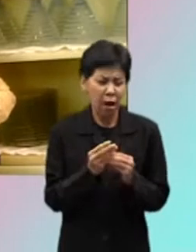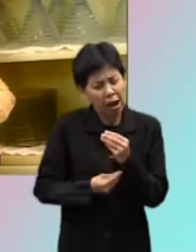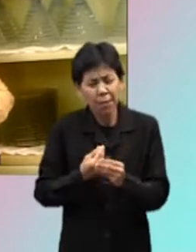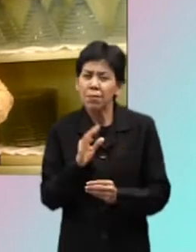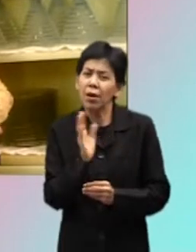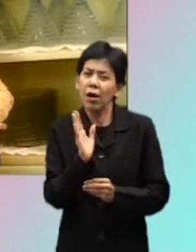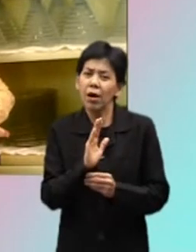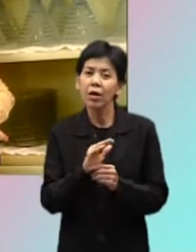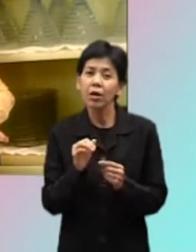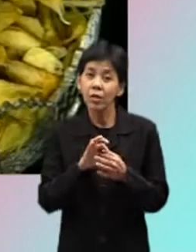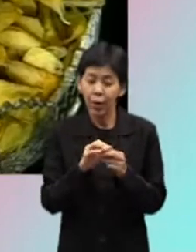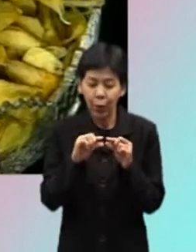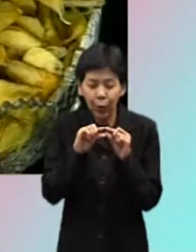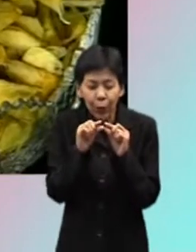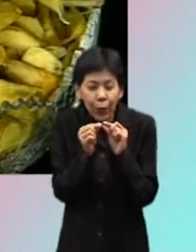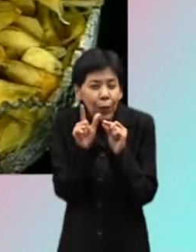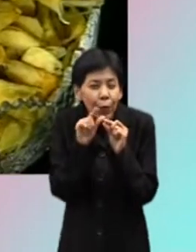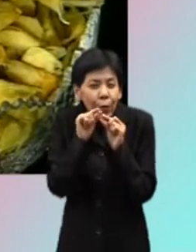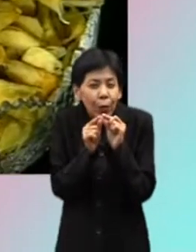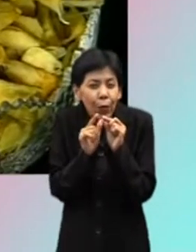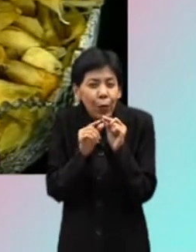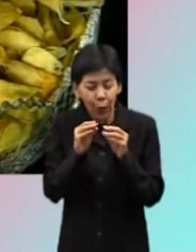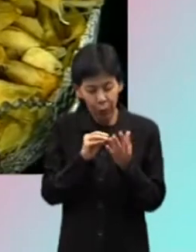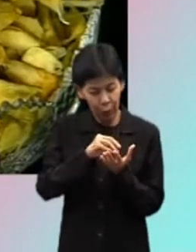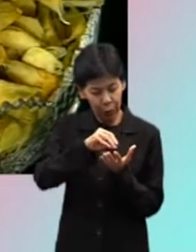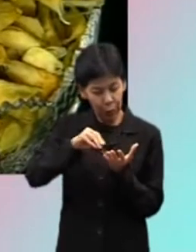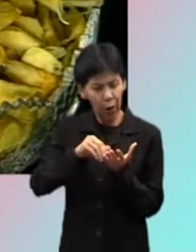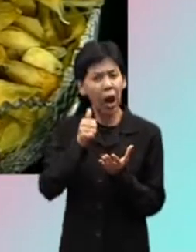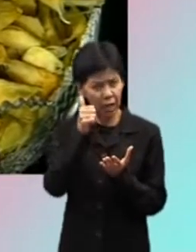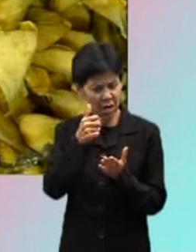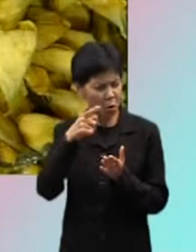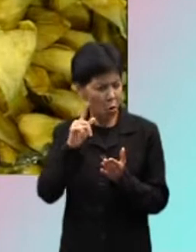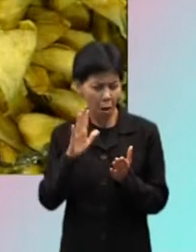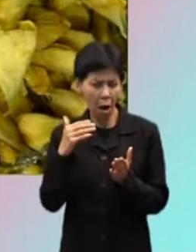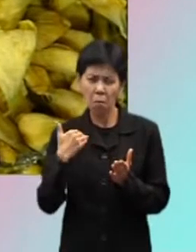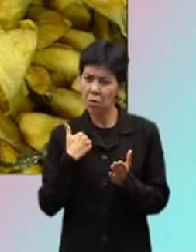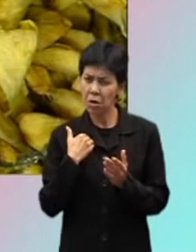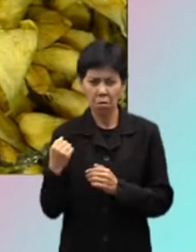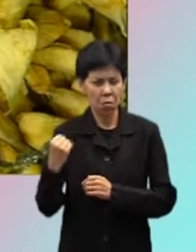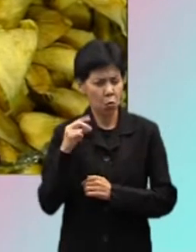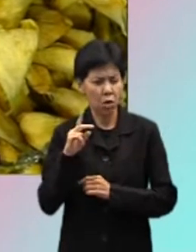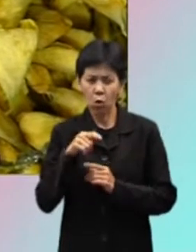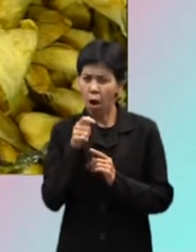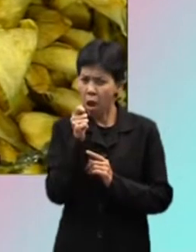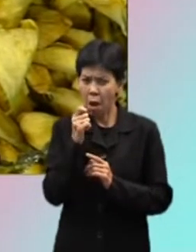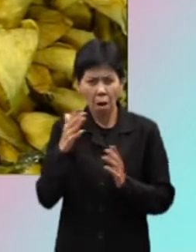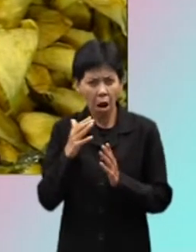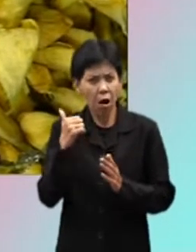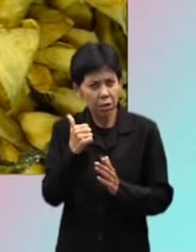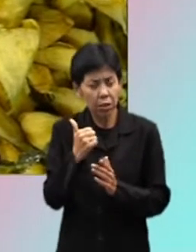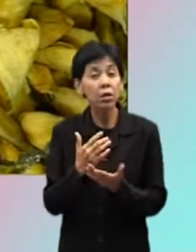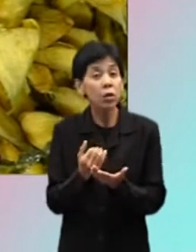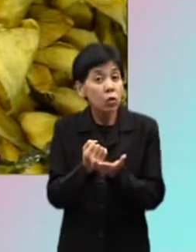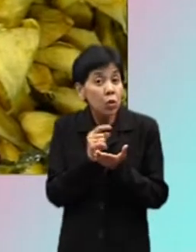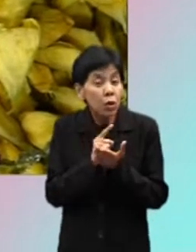ายคือดอกสโนเพราะว่าดอกสโนนี่มีส่วนที่ดีอีกเยอะมากมีวิตามิน A ที่สูงนะคะแล้วก็มีตัวนึงที่